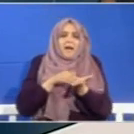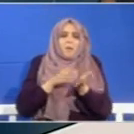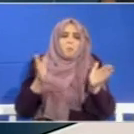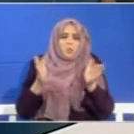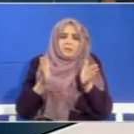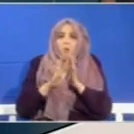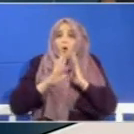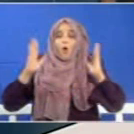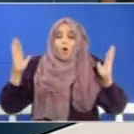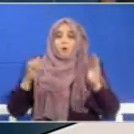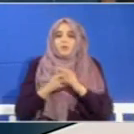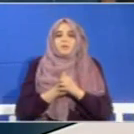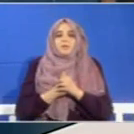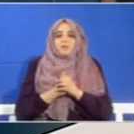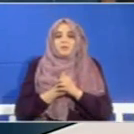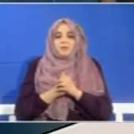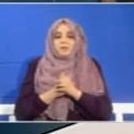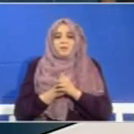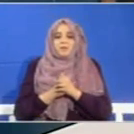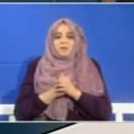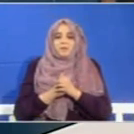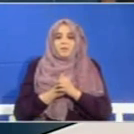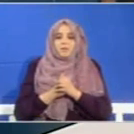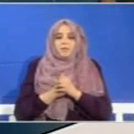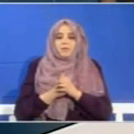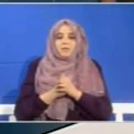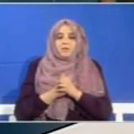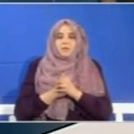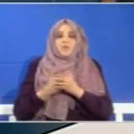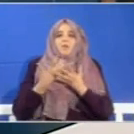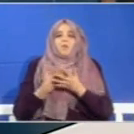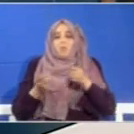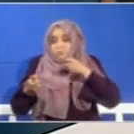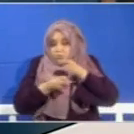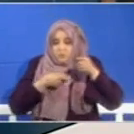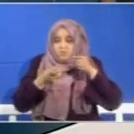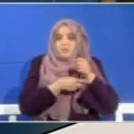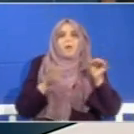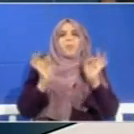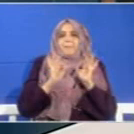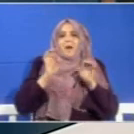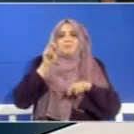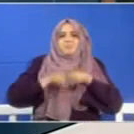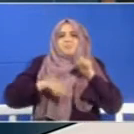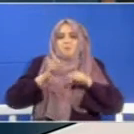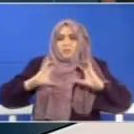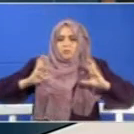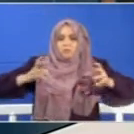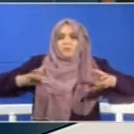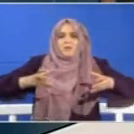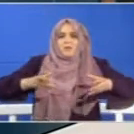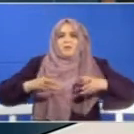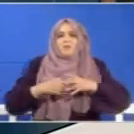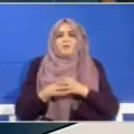ونحصد ان شاء الله. الله يبارك ما شاء الله. وبصح كي نحصدها ما عنديش امكانيات، والله عندي ماشينات، والله عندي امور نهزها كامل